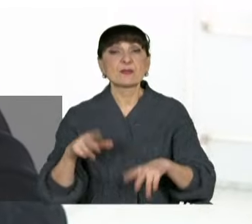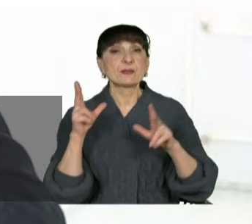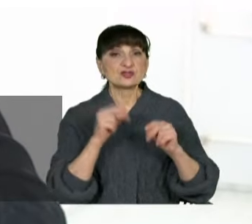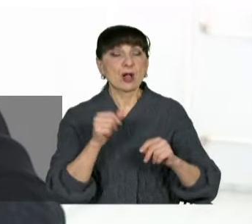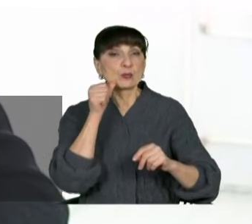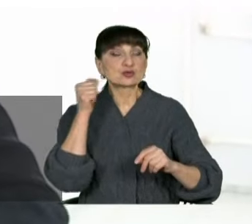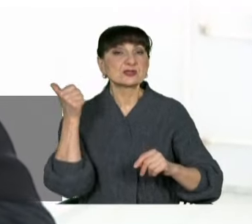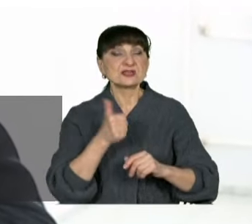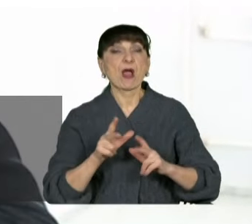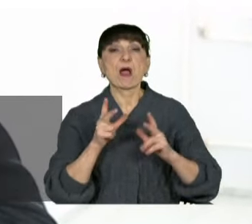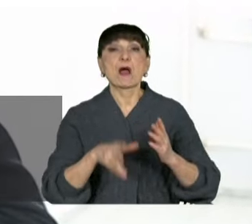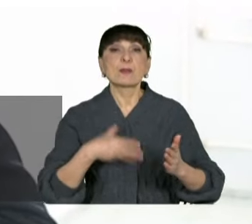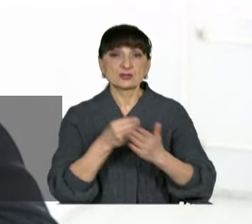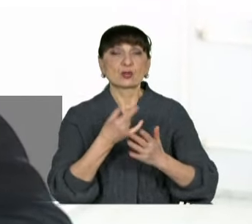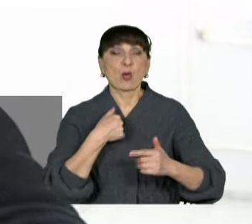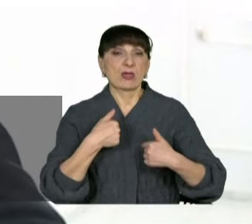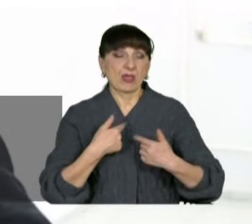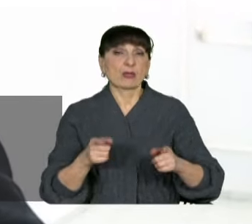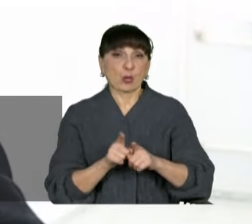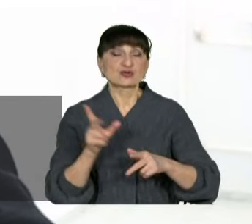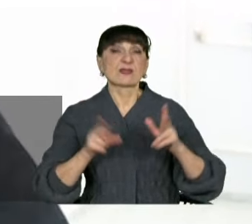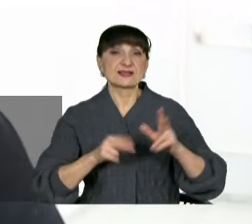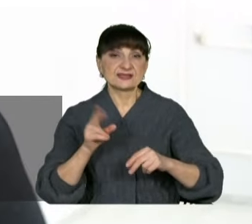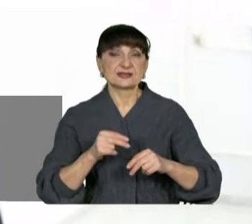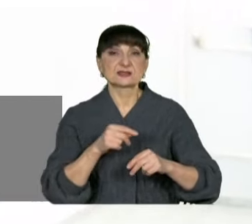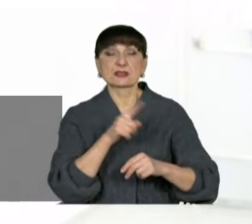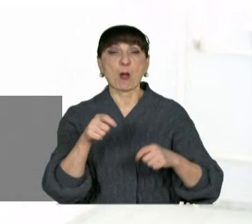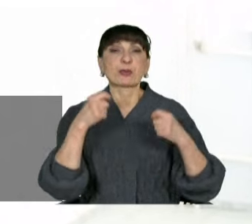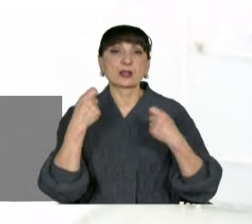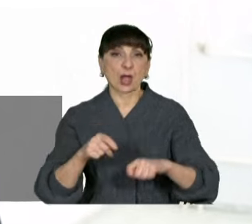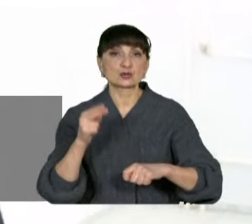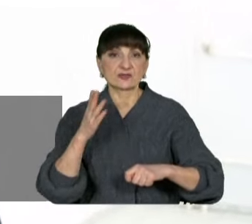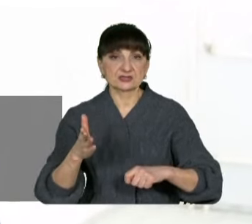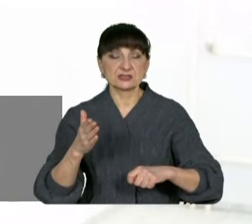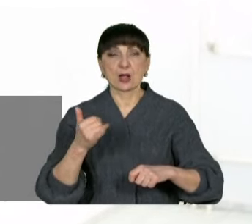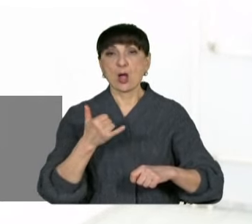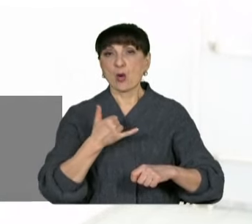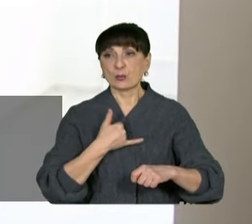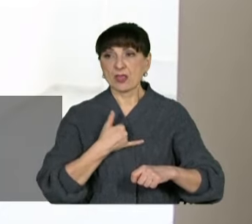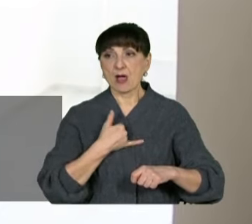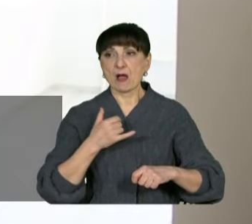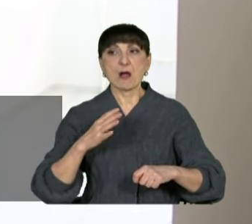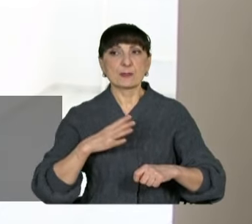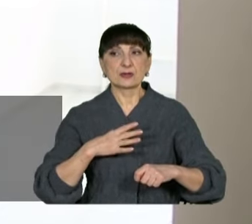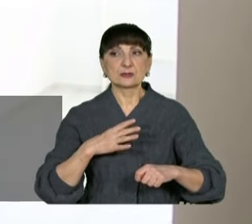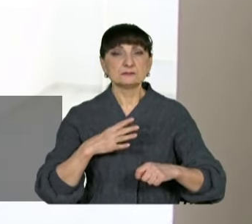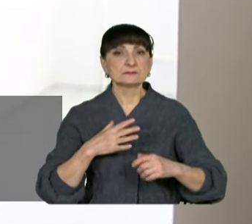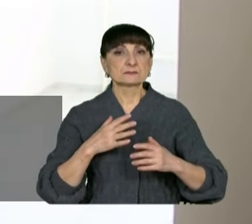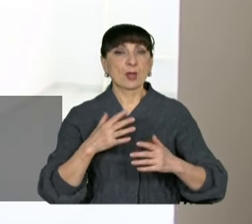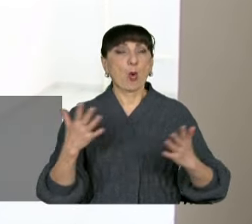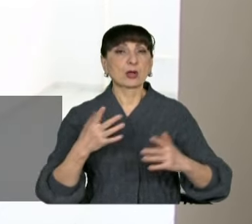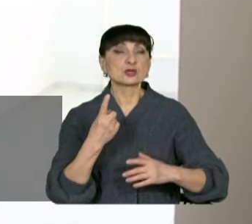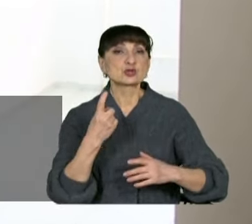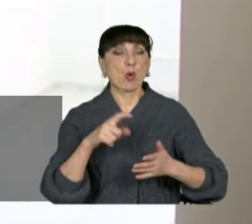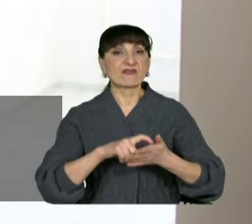прошлой неделе оплатить, но я же тоже надеялся на продажу квартир. Понимаете, у меня в основном квартира около 100 квадратов.